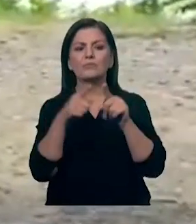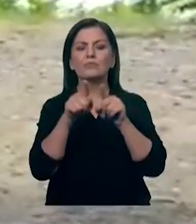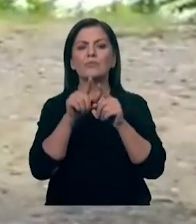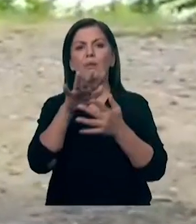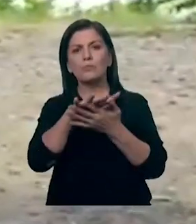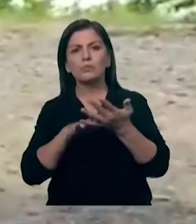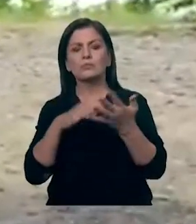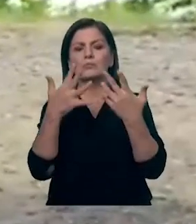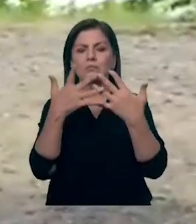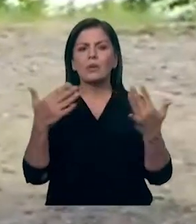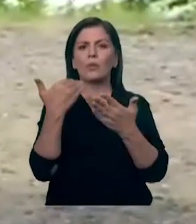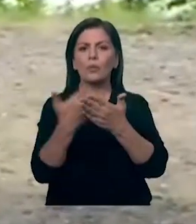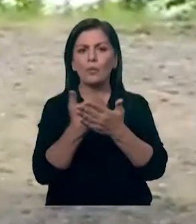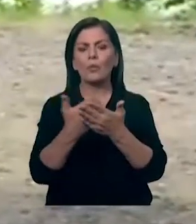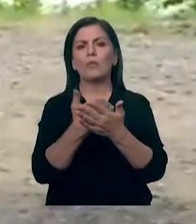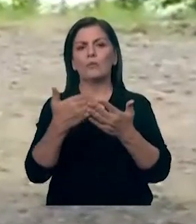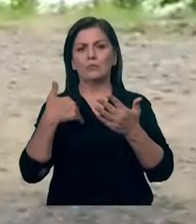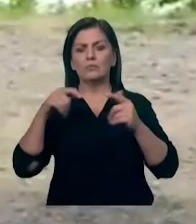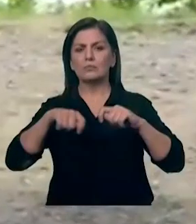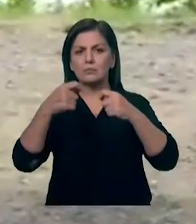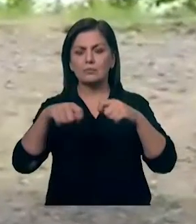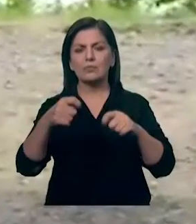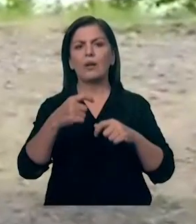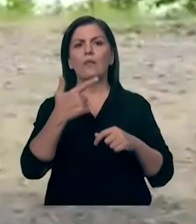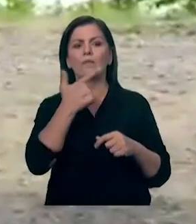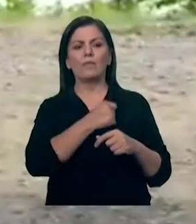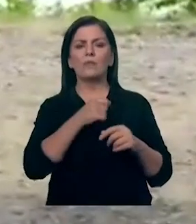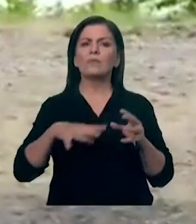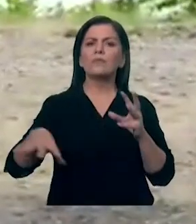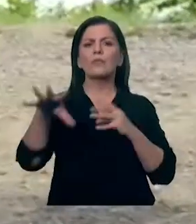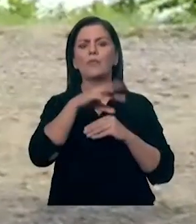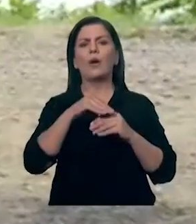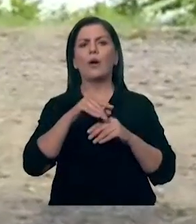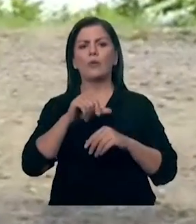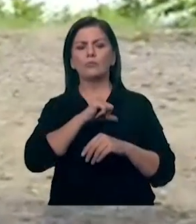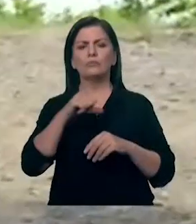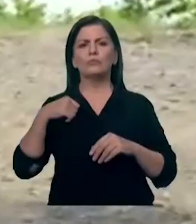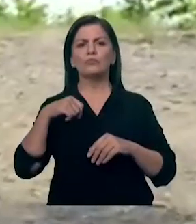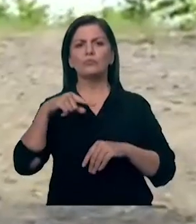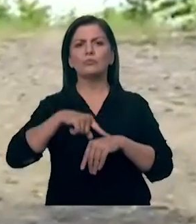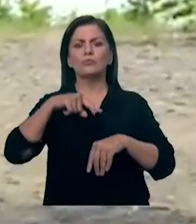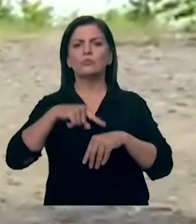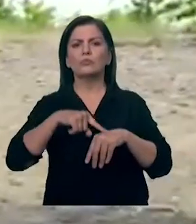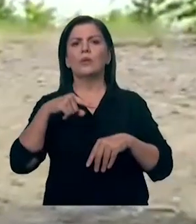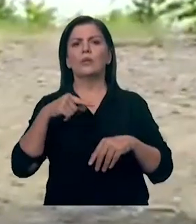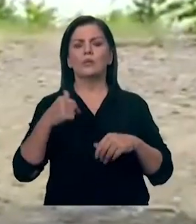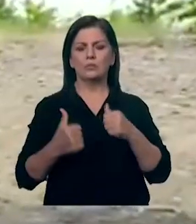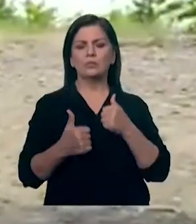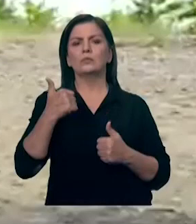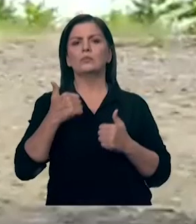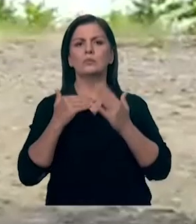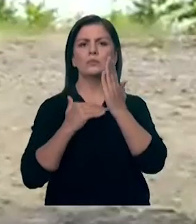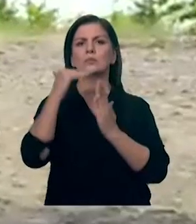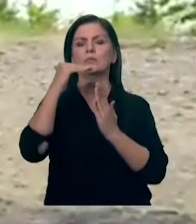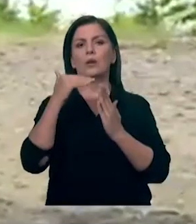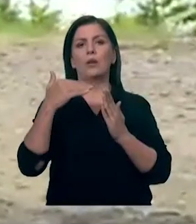hazırlayırıq. Əskərimizin ruhu, döyüş ruhu, insanların döyüş ruhundan dəfələrlə danışdıq və biz dəfələrlə qeyd etdik